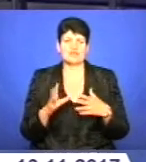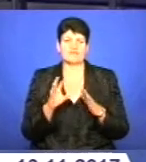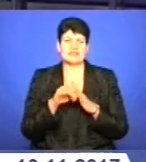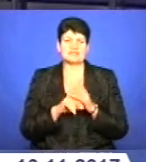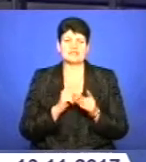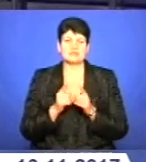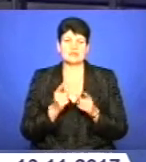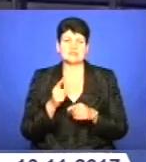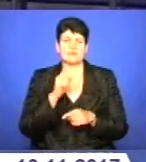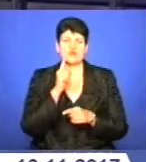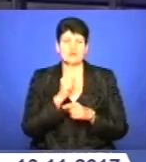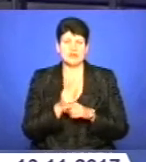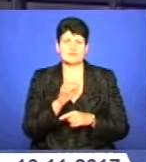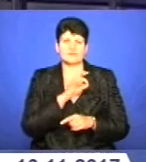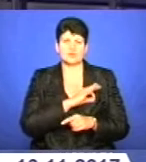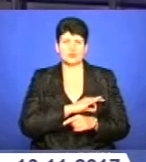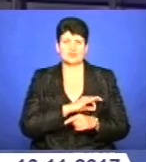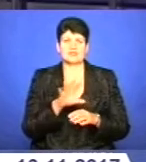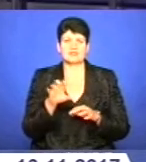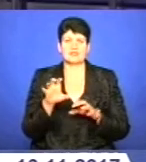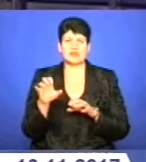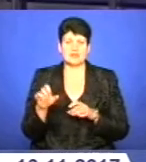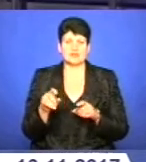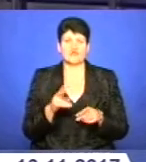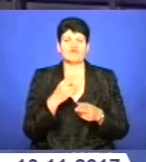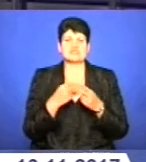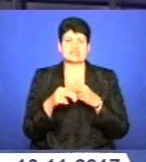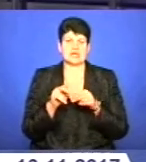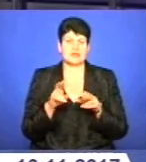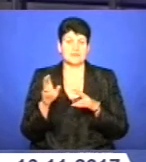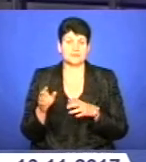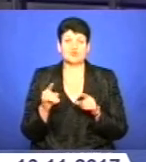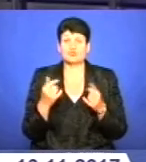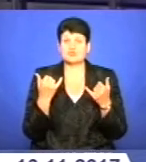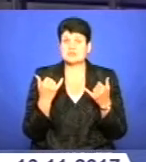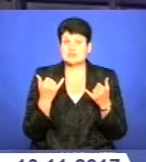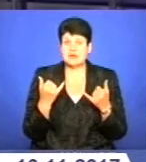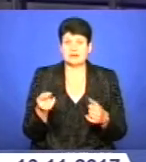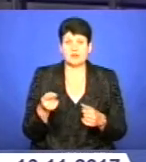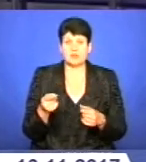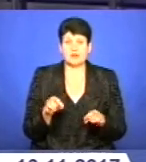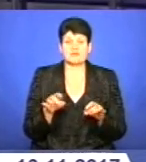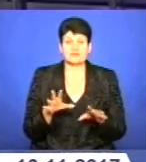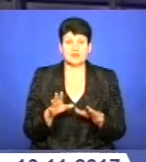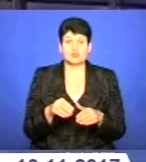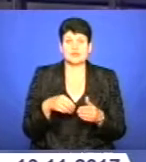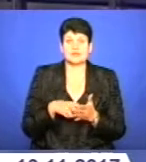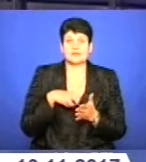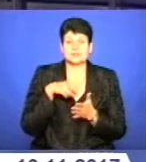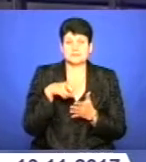якими забороняється використовувати тварин у пересувних цирках. Чому саме зараз тернополяни вирішили подати